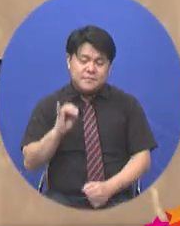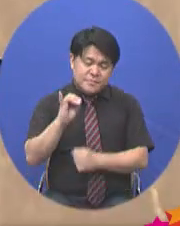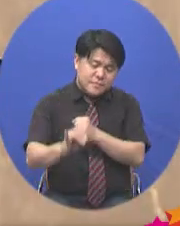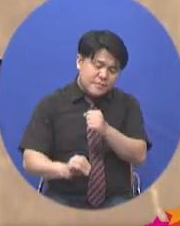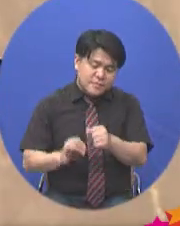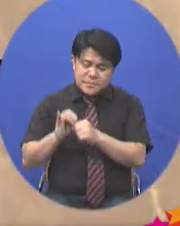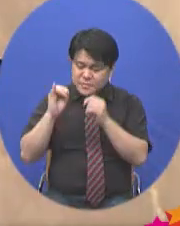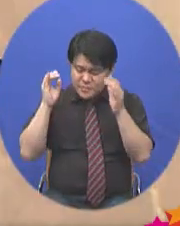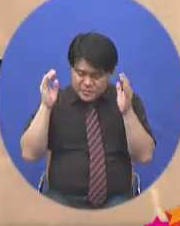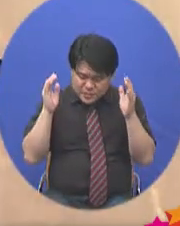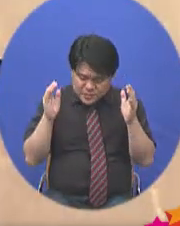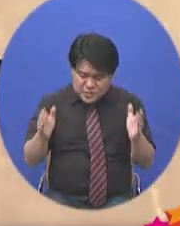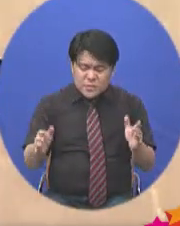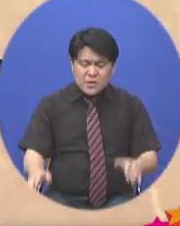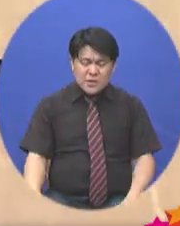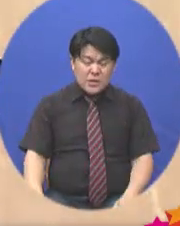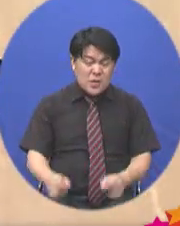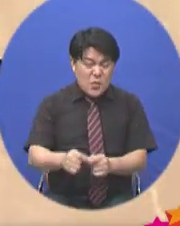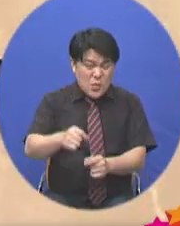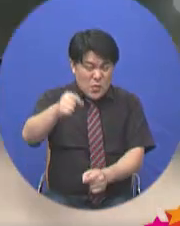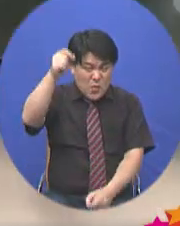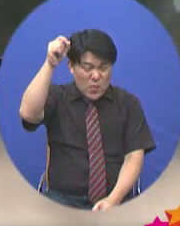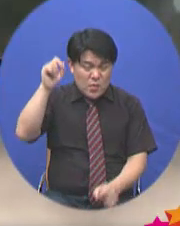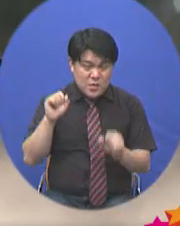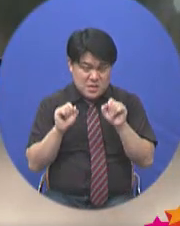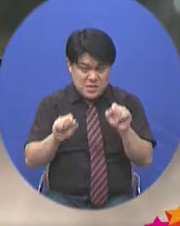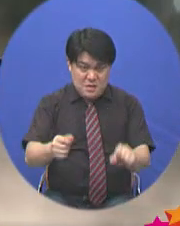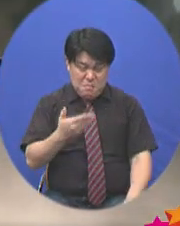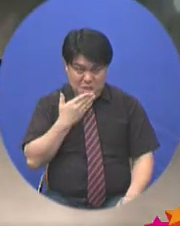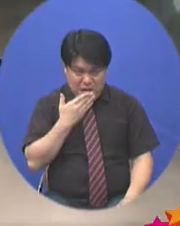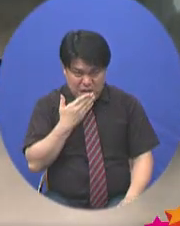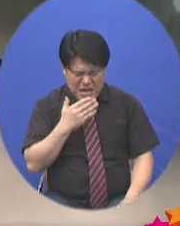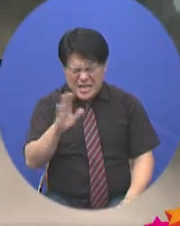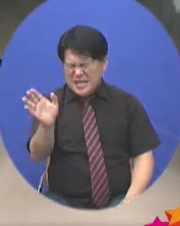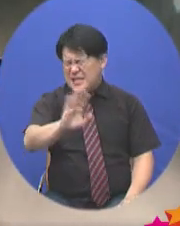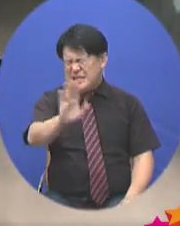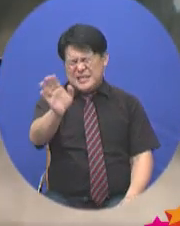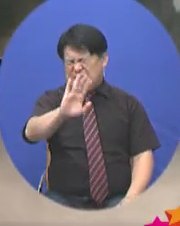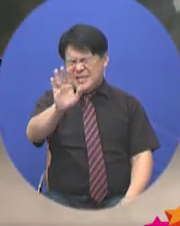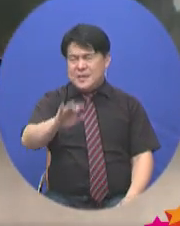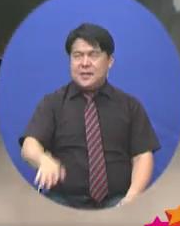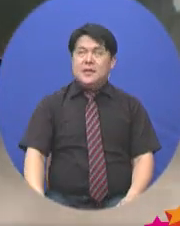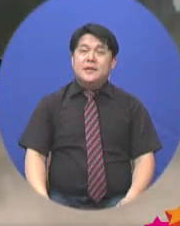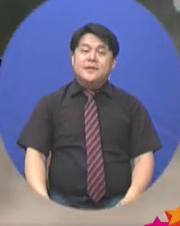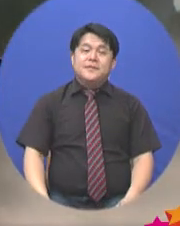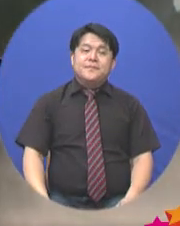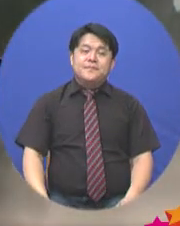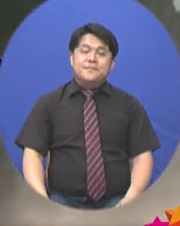언녀는 살리오